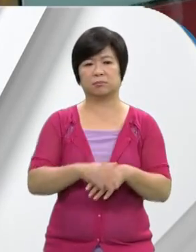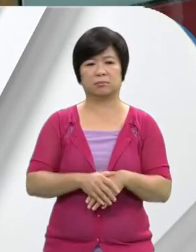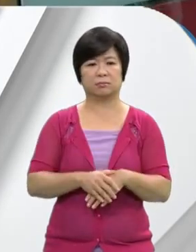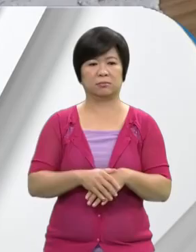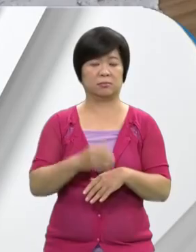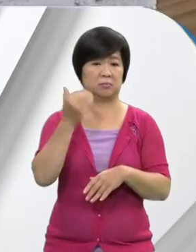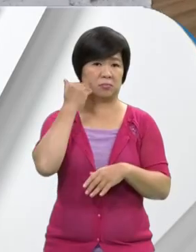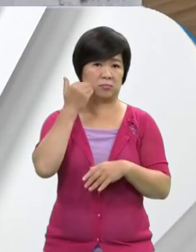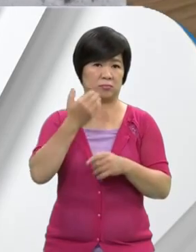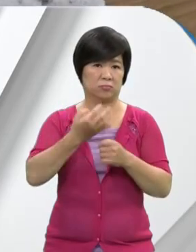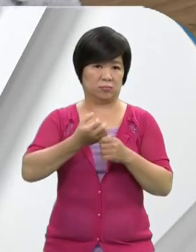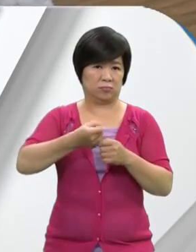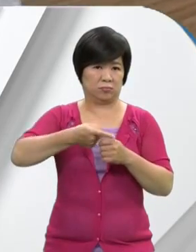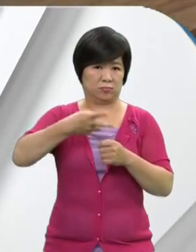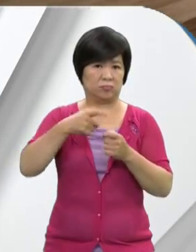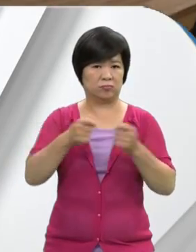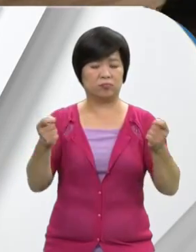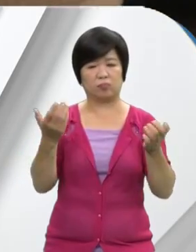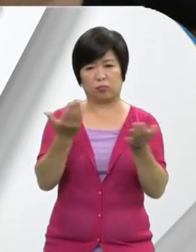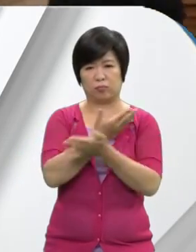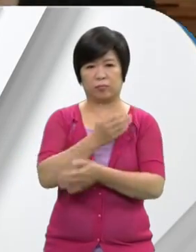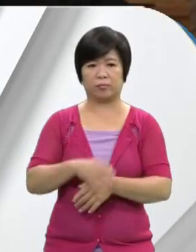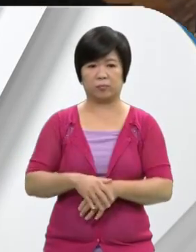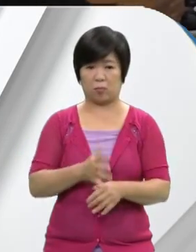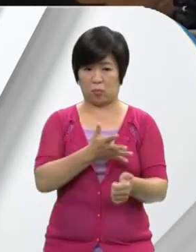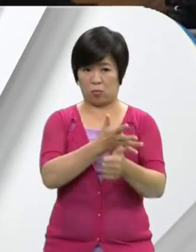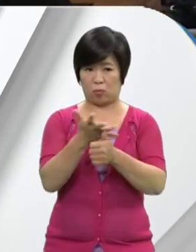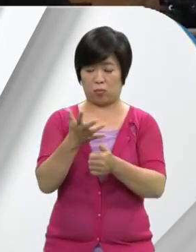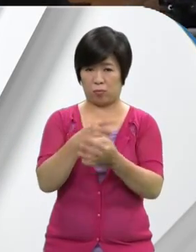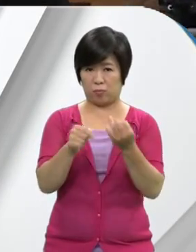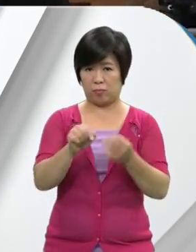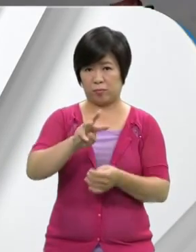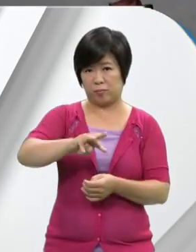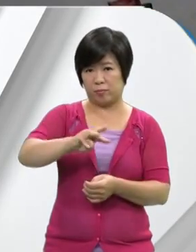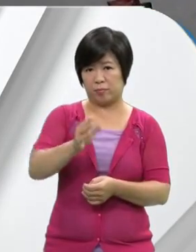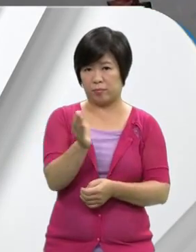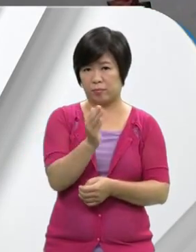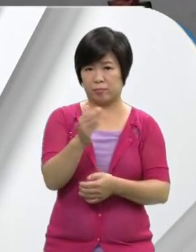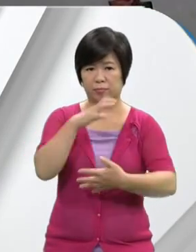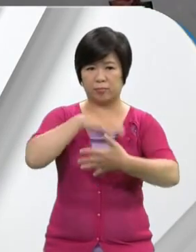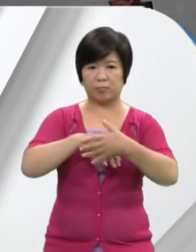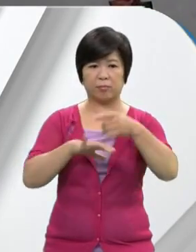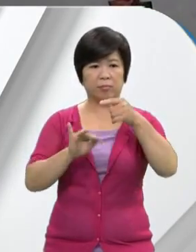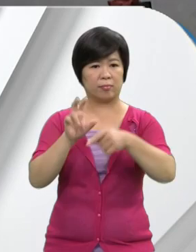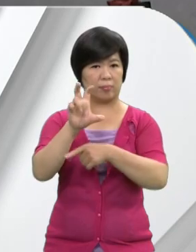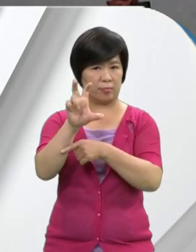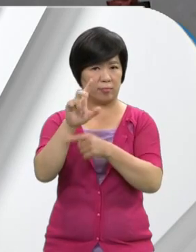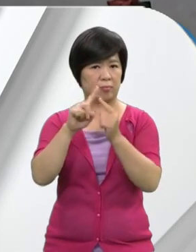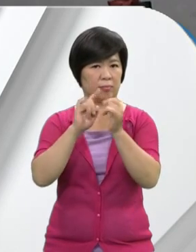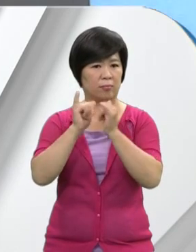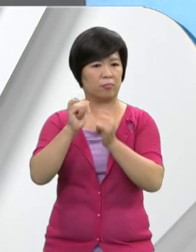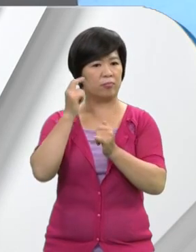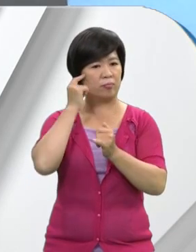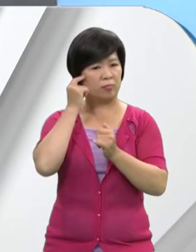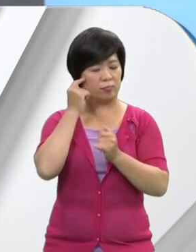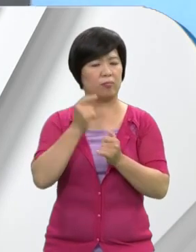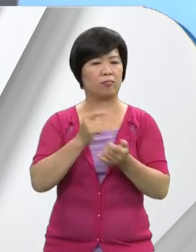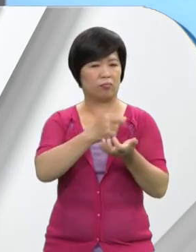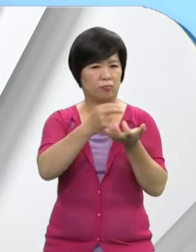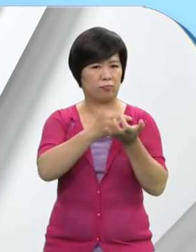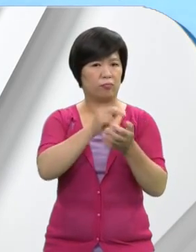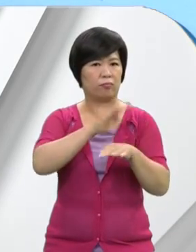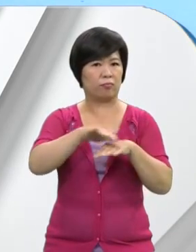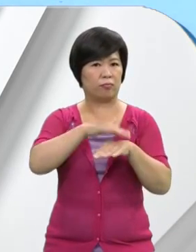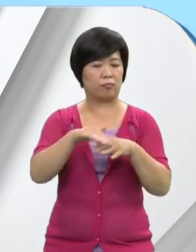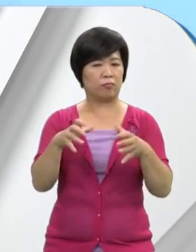会换。 就六十扶贫调查，差不多3000份的文件地图，差不多有70000个民众按算不讲。合理的使用